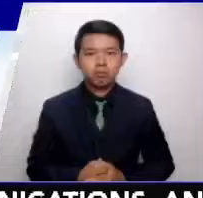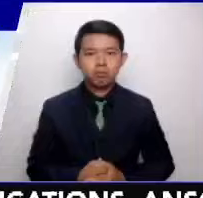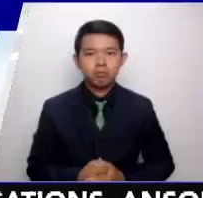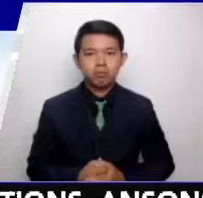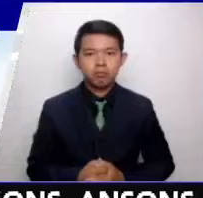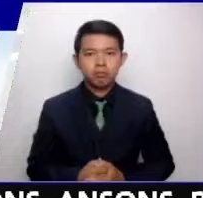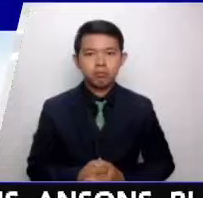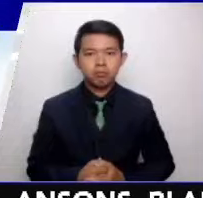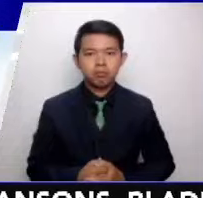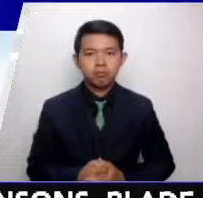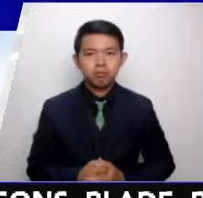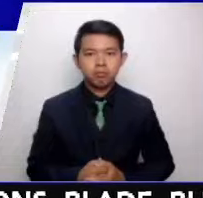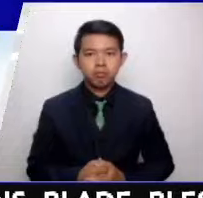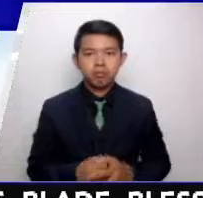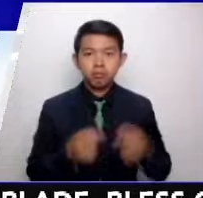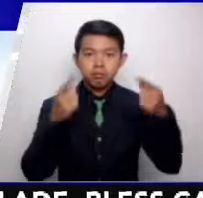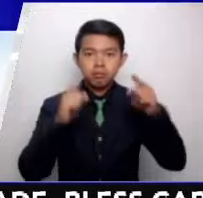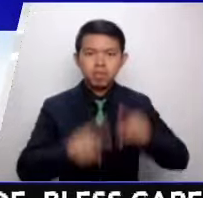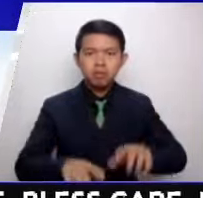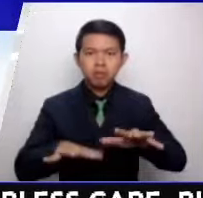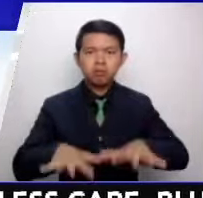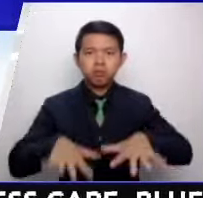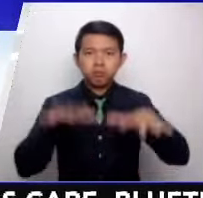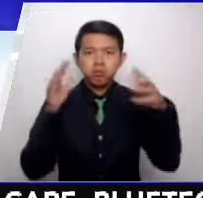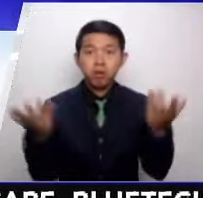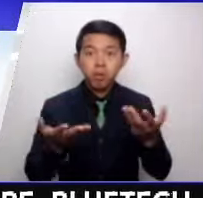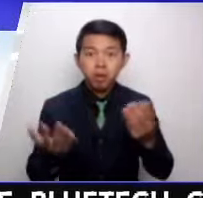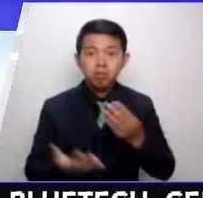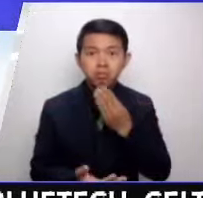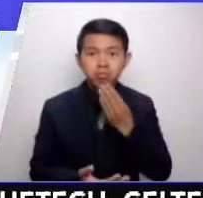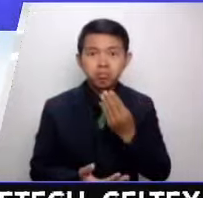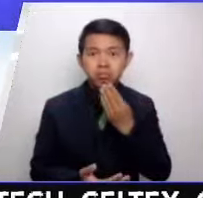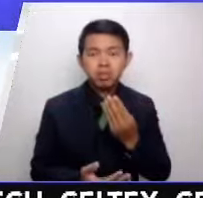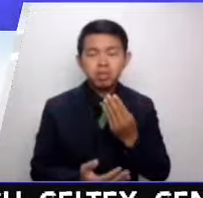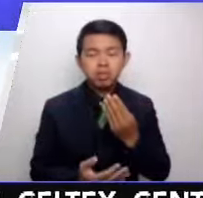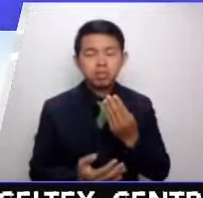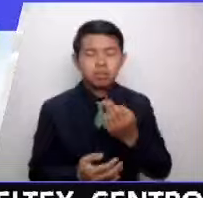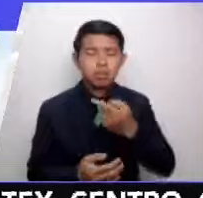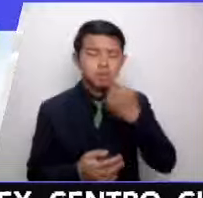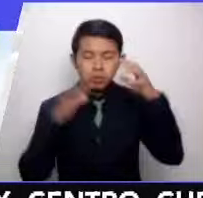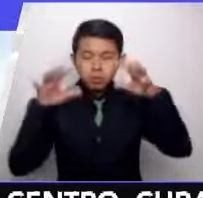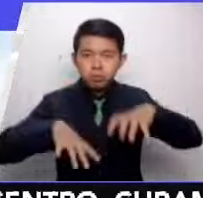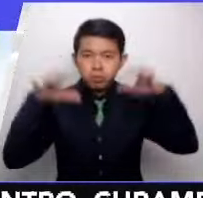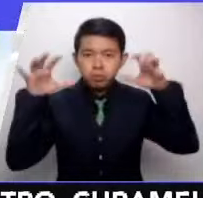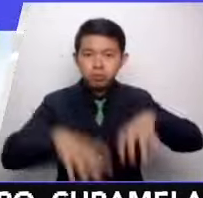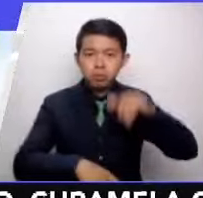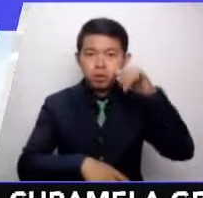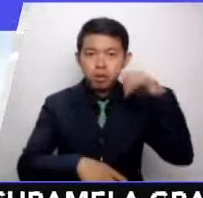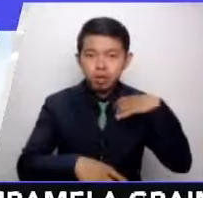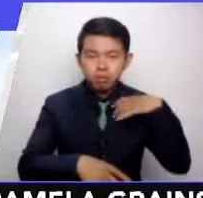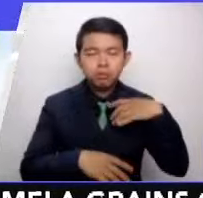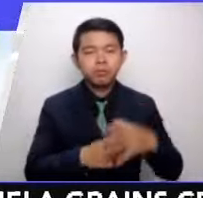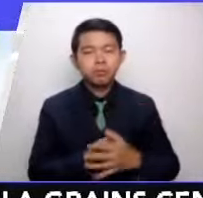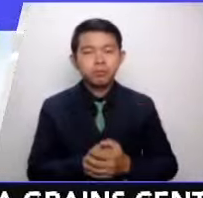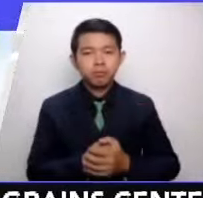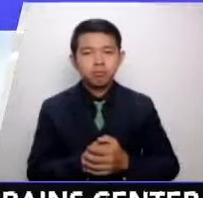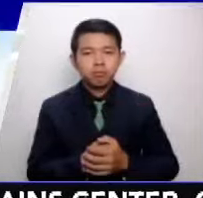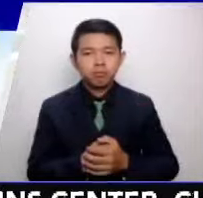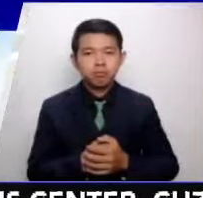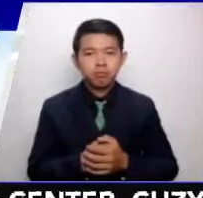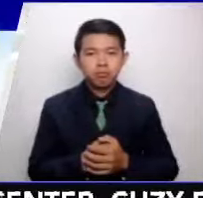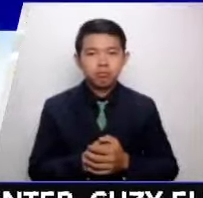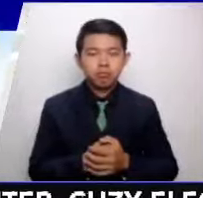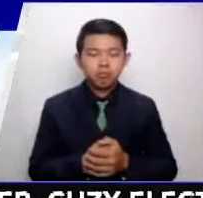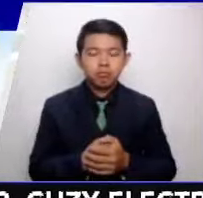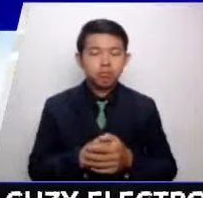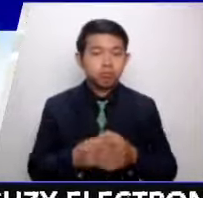Nakaranas ng pagbaha sa Bacolod City kasunod ng malakas na pag-ulan kahapon ng madaling araw. Dahil dyan, pinalikas agad ang mga